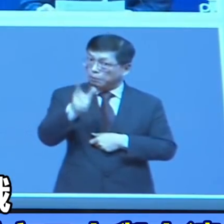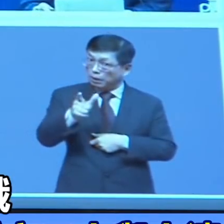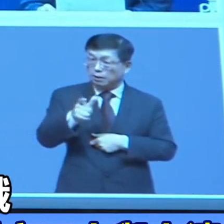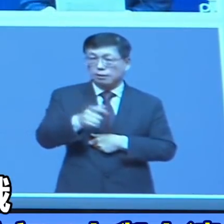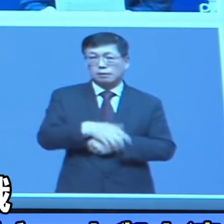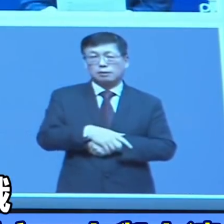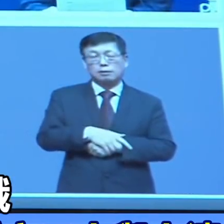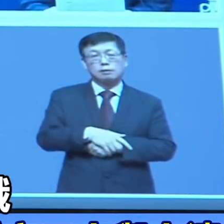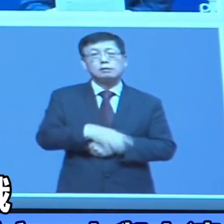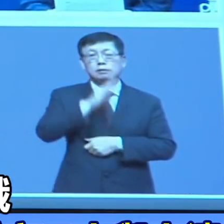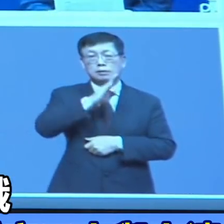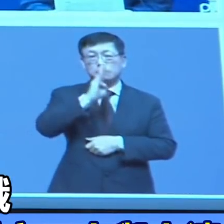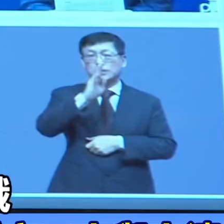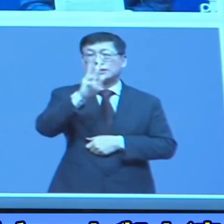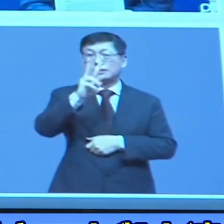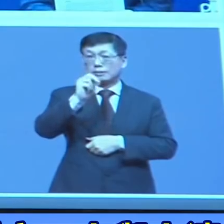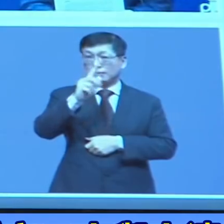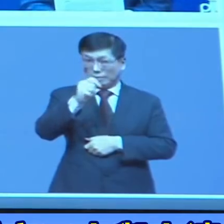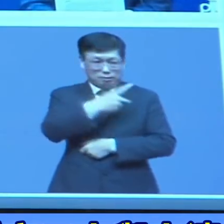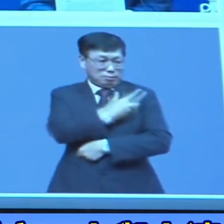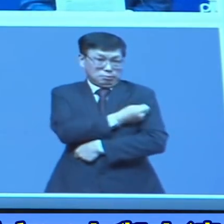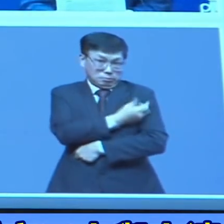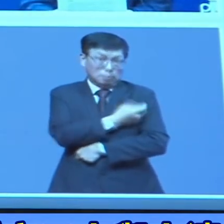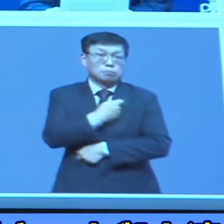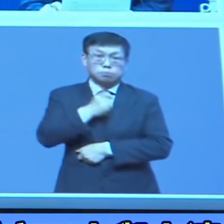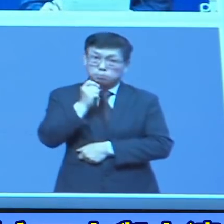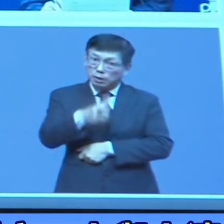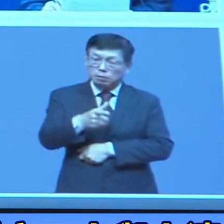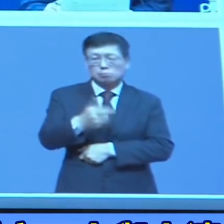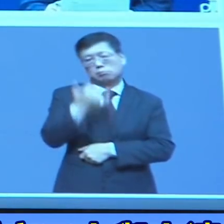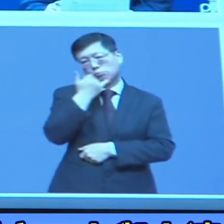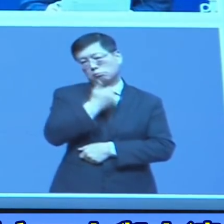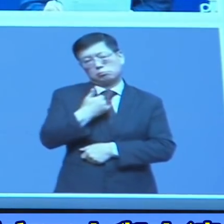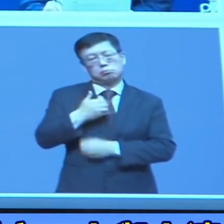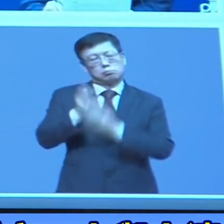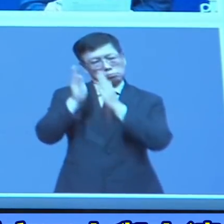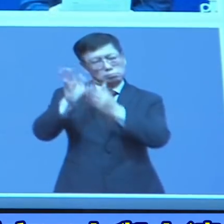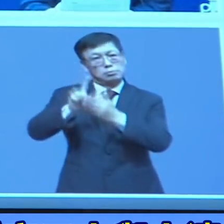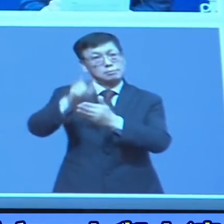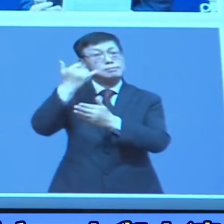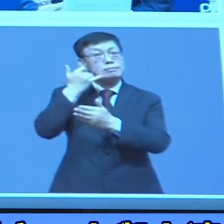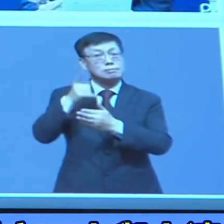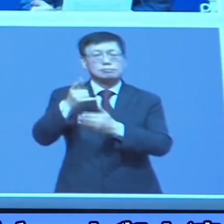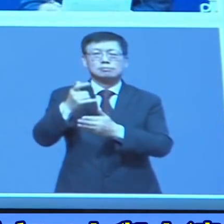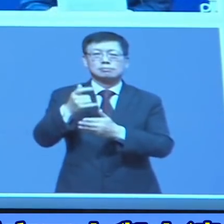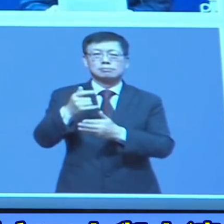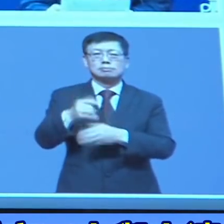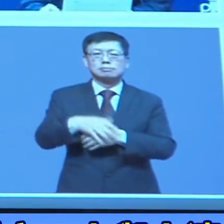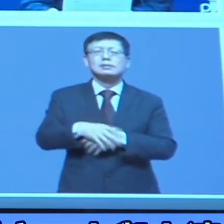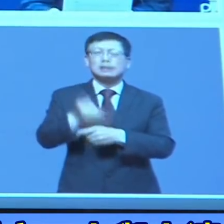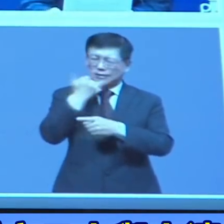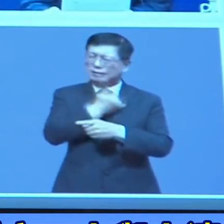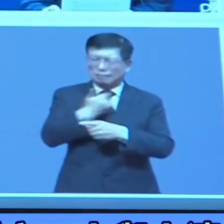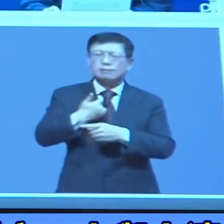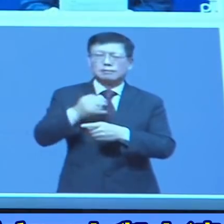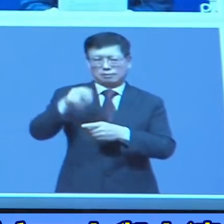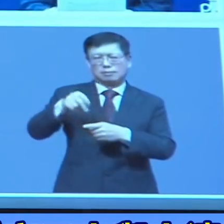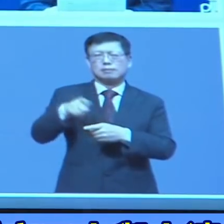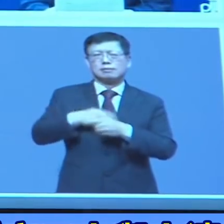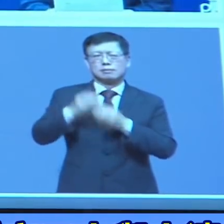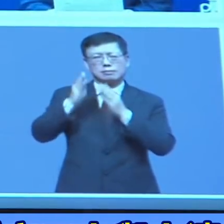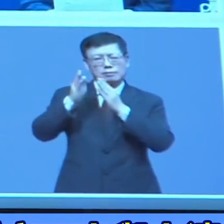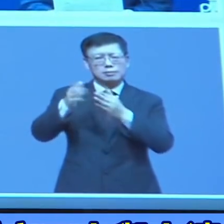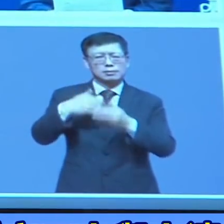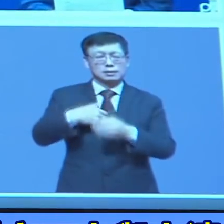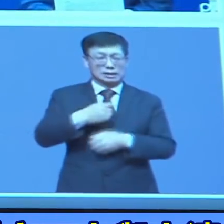个BNT 疫苗哦，那可能就是从上海复星可能也管到了，就是跟 BNT